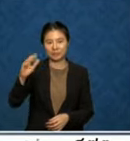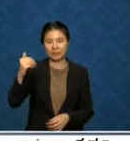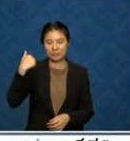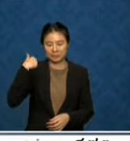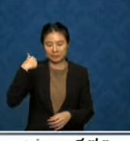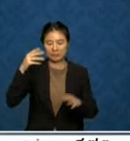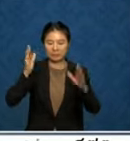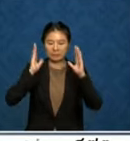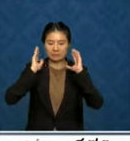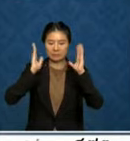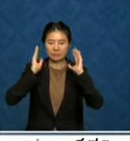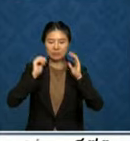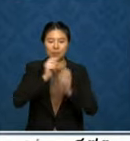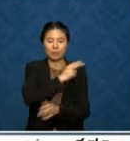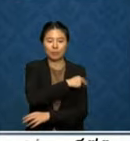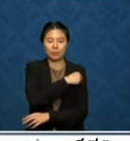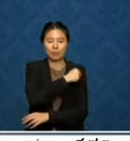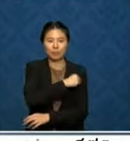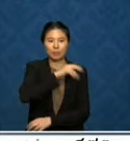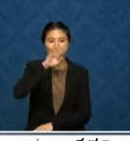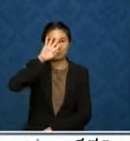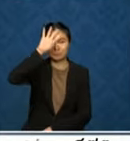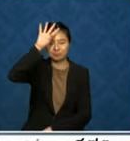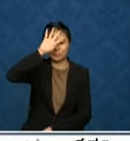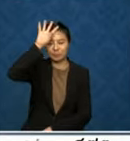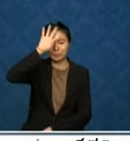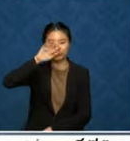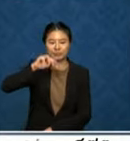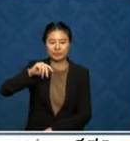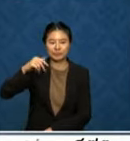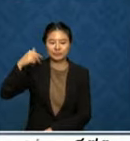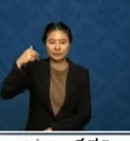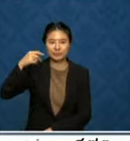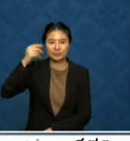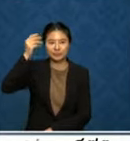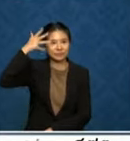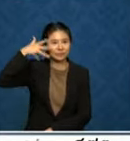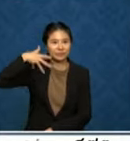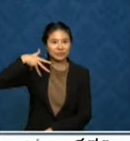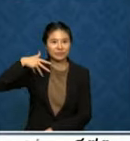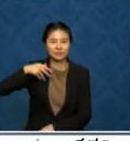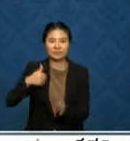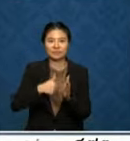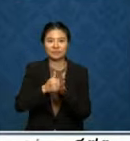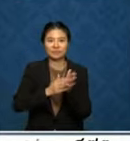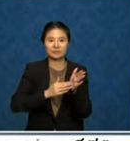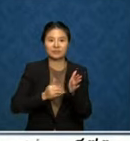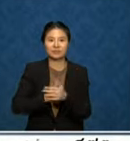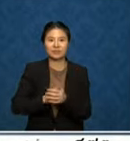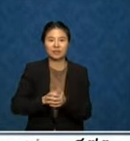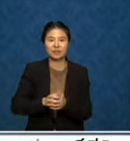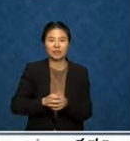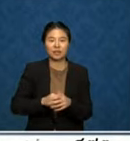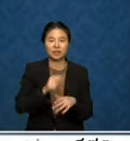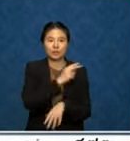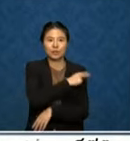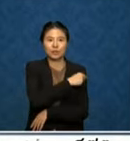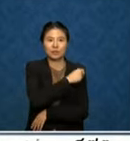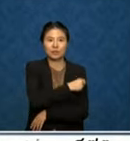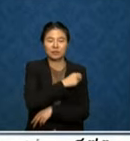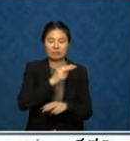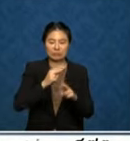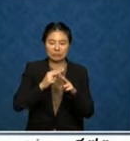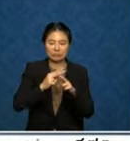อันนี้เป็นรูปคุณหมอพรทิพย์ขออนุญาตที่เอ่ยนามแต่ว่าเอ่ยชื่อได้ไม่ได้ทำให้เสียหายเพราะคุณหมอพรทิพย์เนี่ยแล้วก็ค